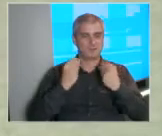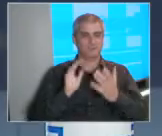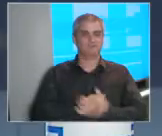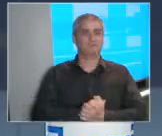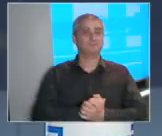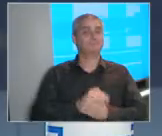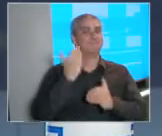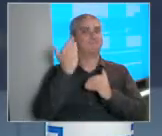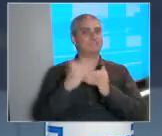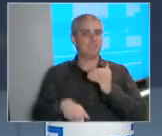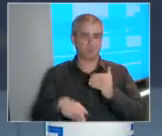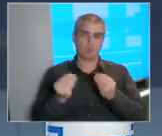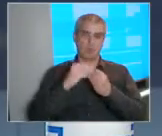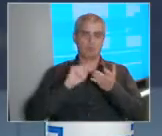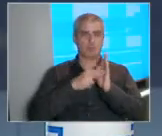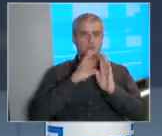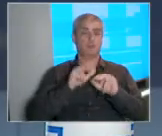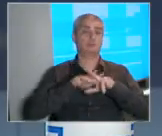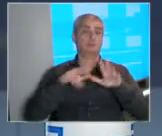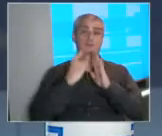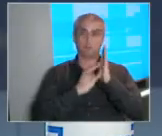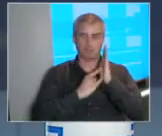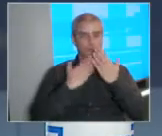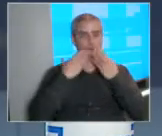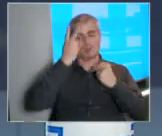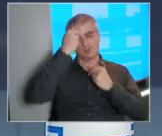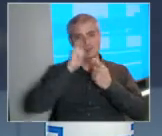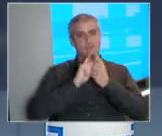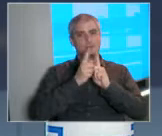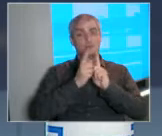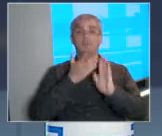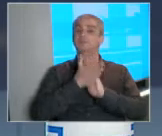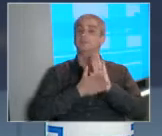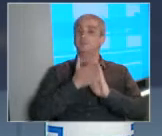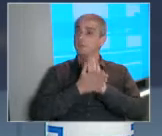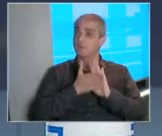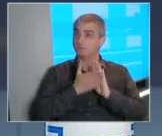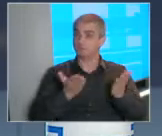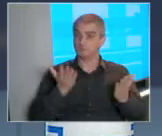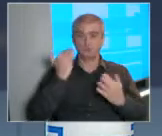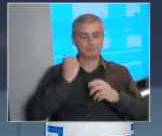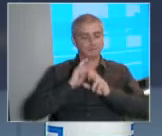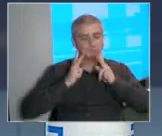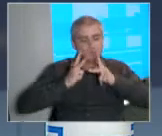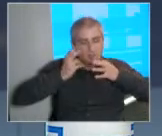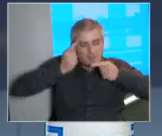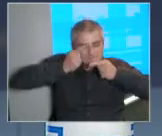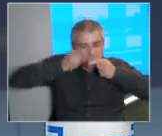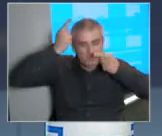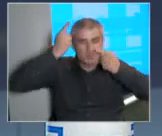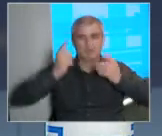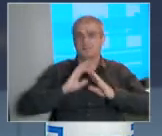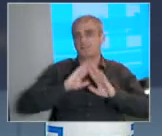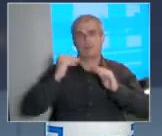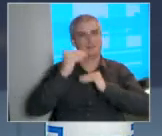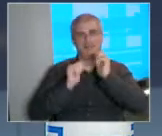לך. זהו, אנחנו סיימנו עוד תוכנית של סטטוס חוק, נודה לטל בוסידן, על התרגום לשפת הסימנים שעשה את זה בצורה מדויקת